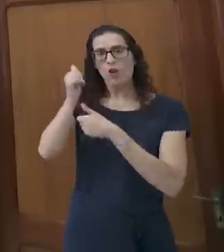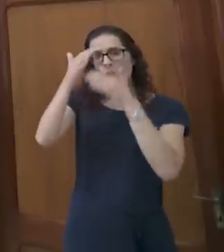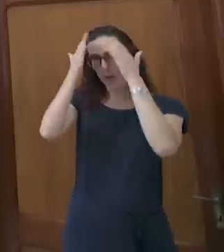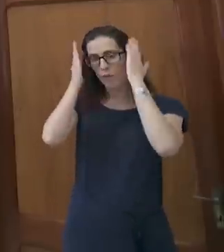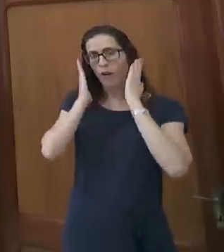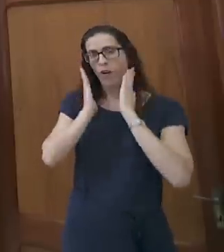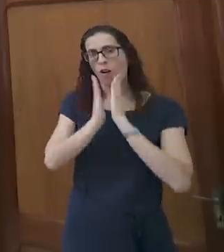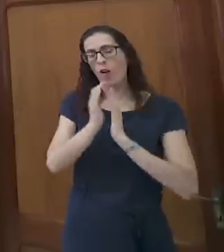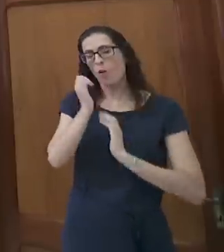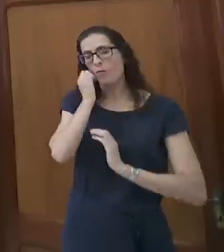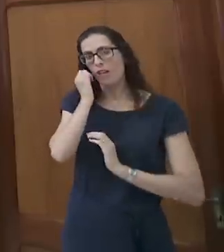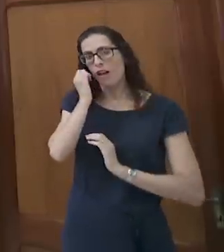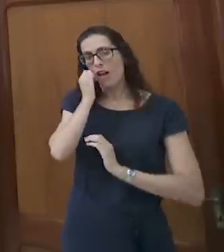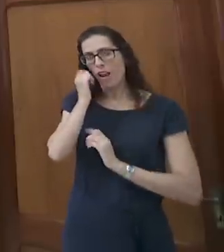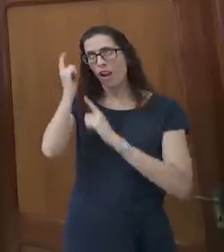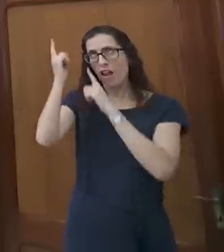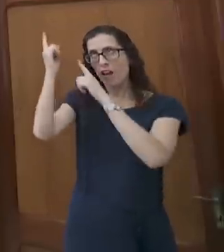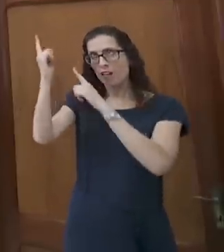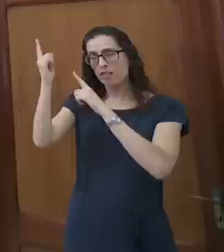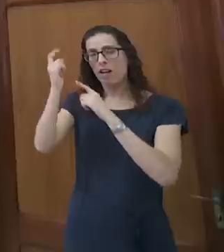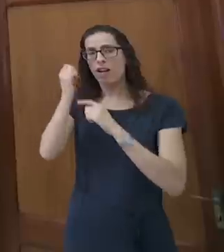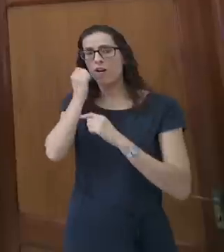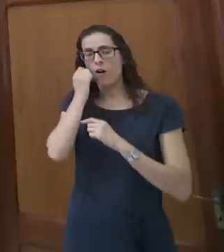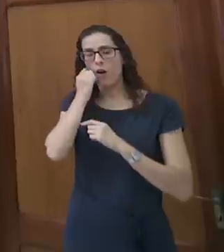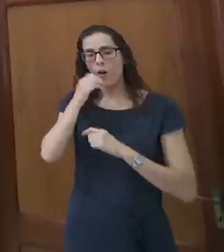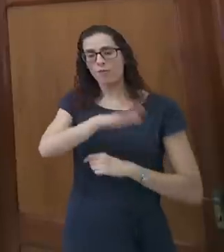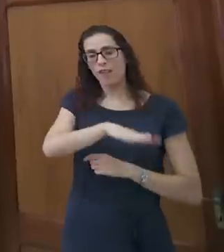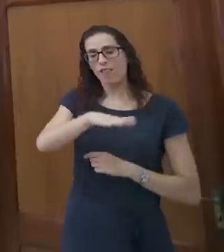lill-Marija om talla u